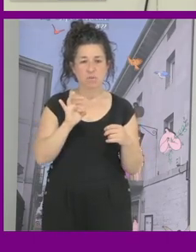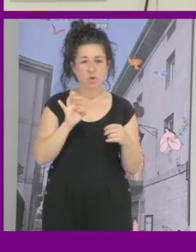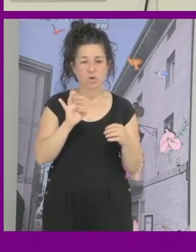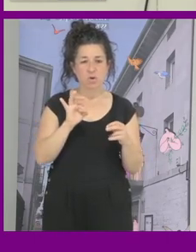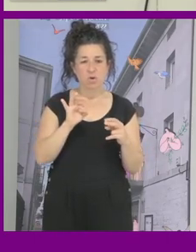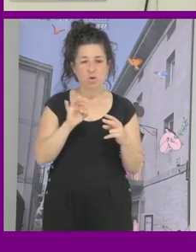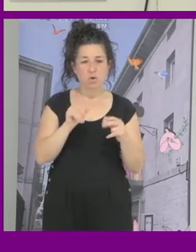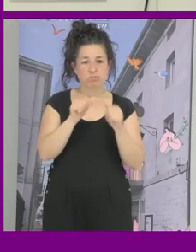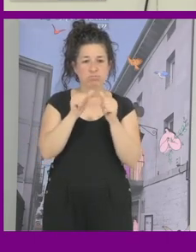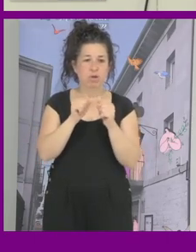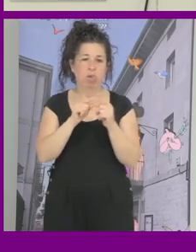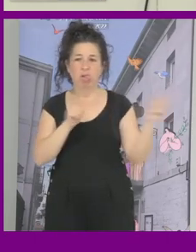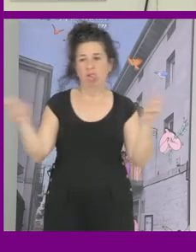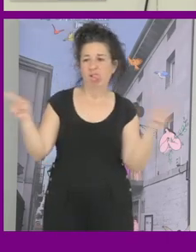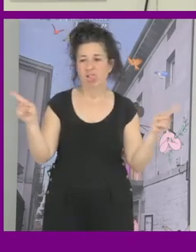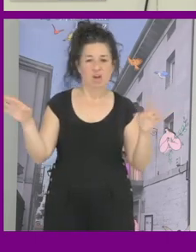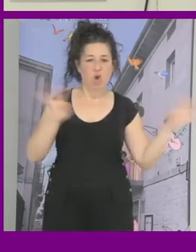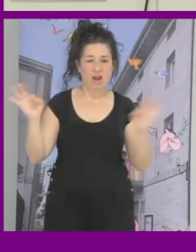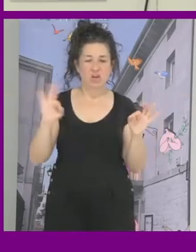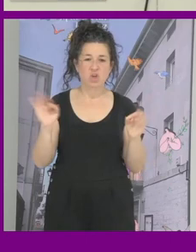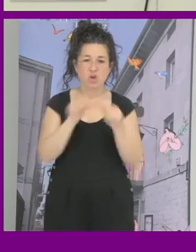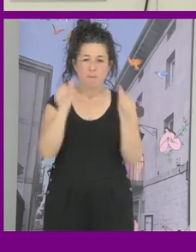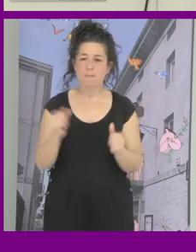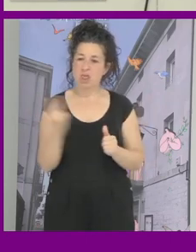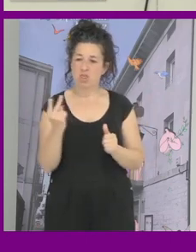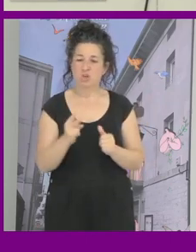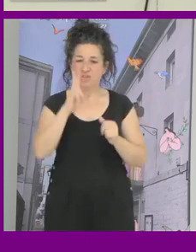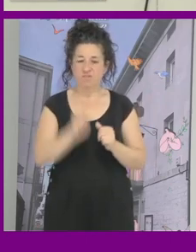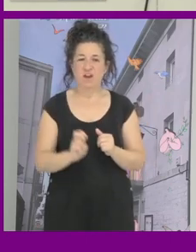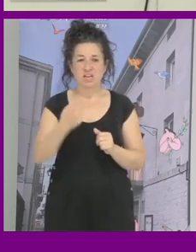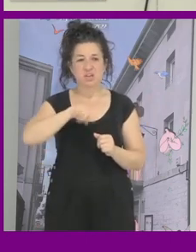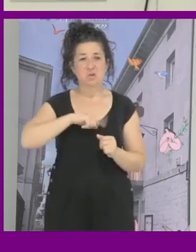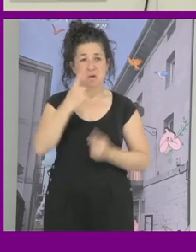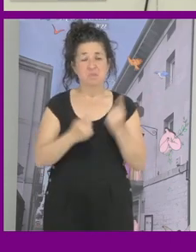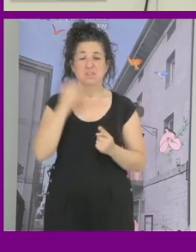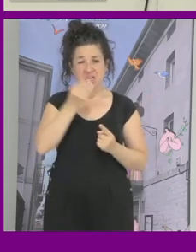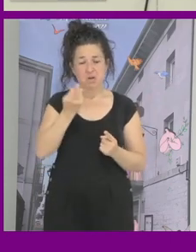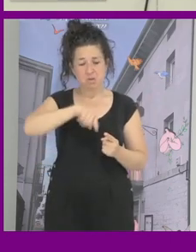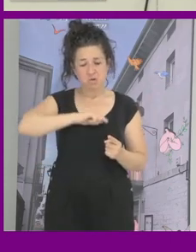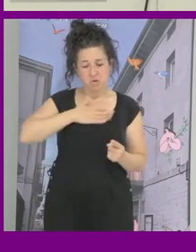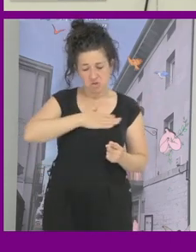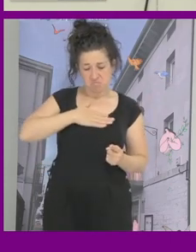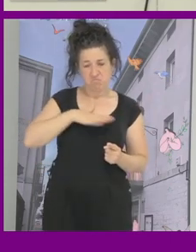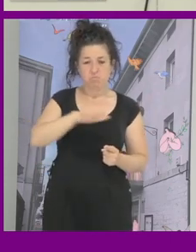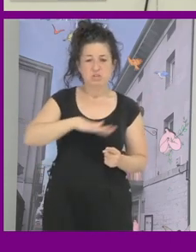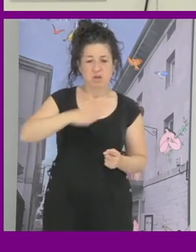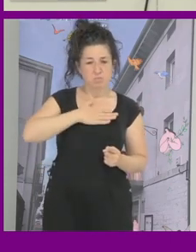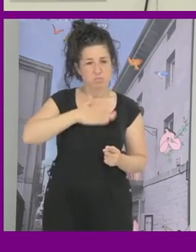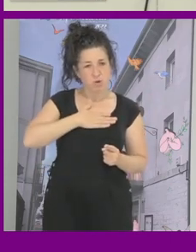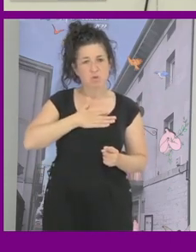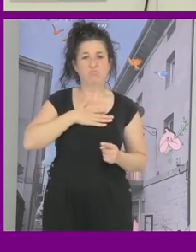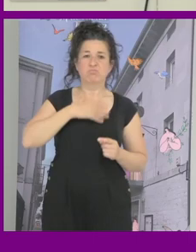ereduak beharrezkoak dira. Eta iruditzen zait, batzutan ondo dagoela, gure espazio propioa, baina bestetik bereziki ama